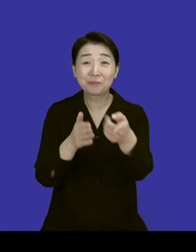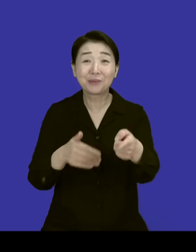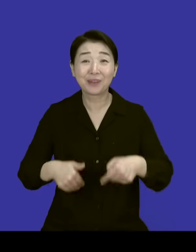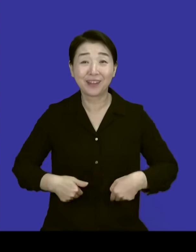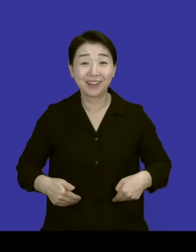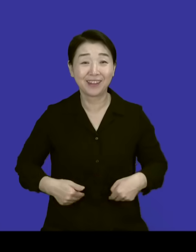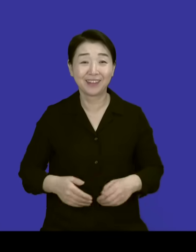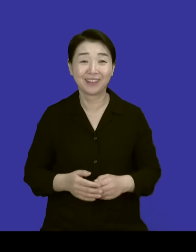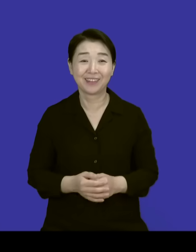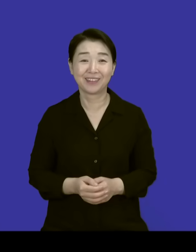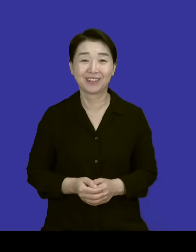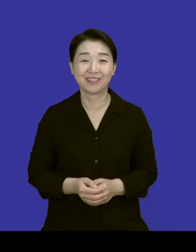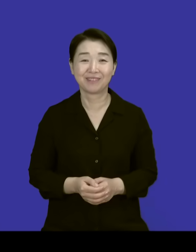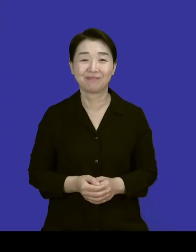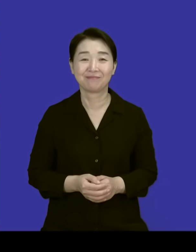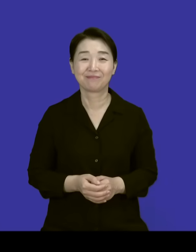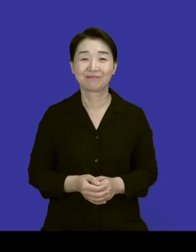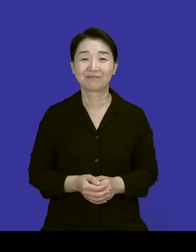같아요. 네.